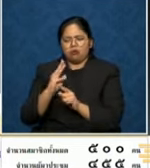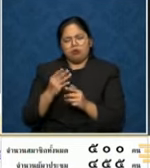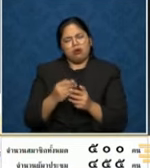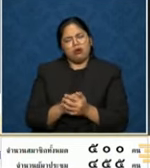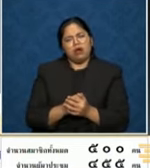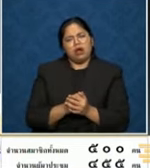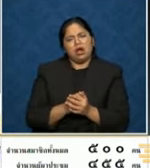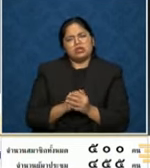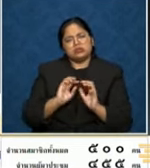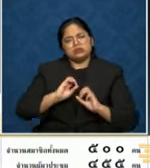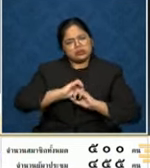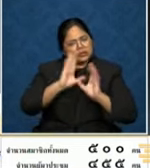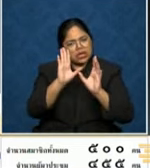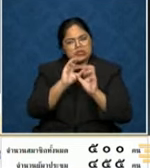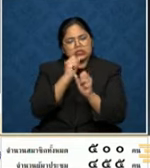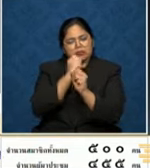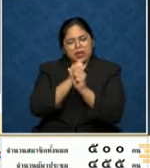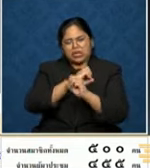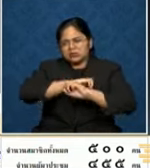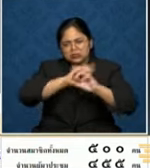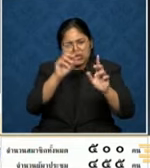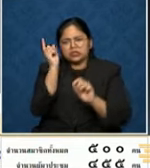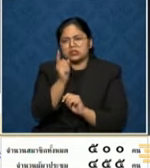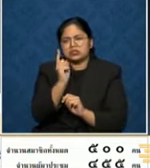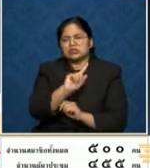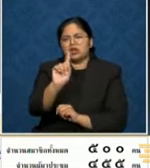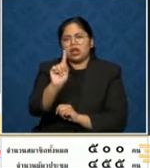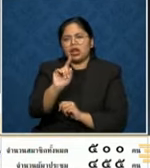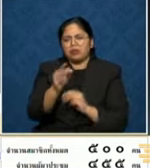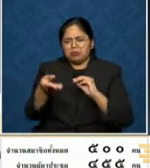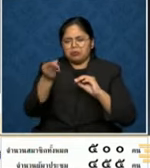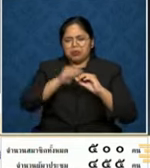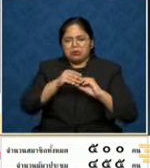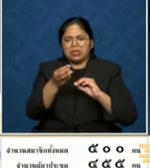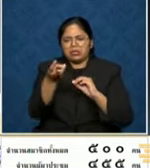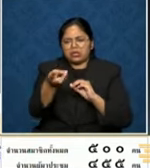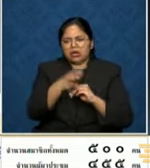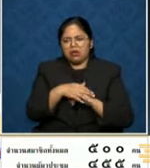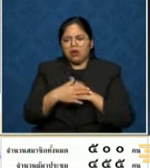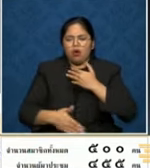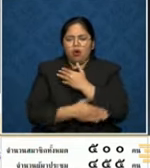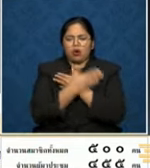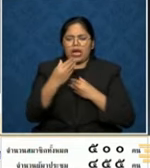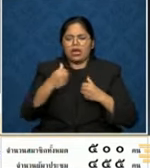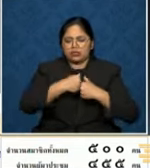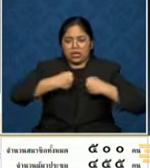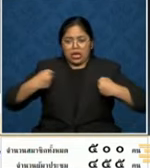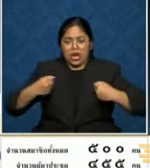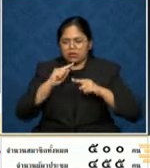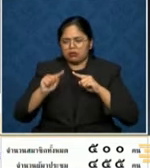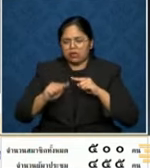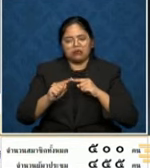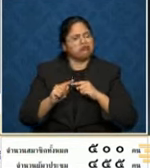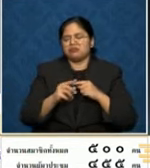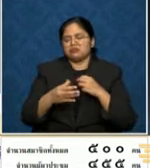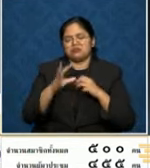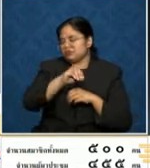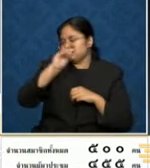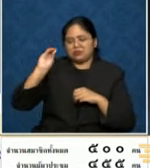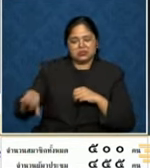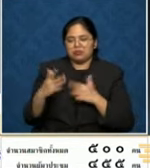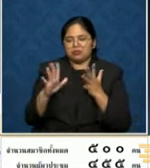มันมีน้อยมากเหลือเกินหลายๆเรื่องอย่างเช่นเรื่องของการขยายโอกาสเนี่ยเลิกพูดไปเลยตัดทิ้งนะคะแต่ว่าบางเรื่องก็ยังคงอยู่